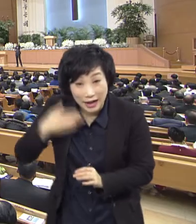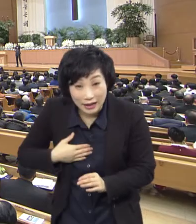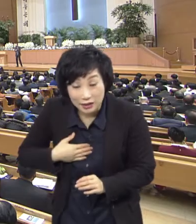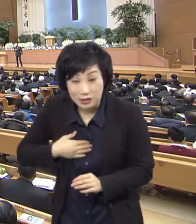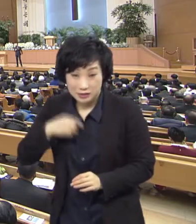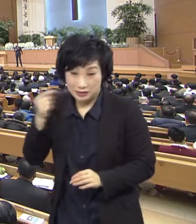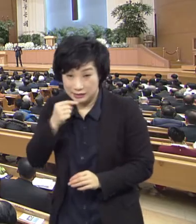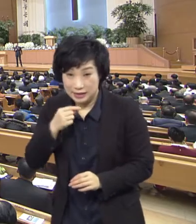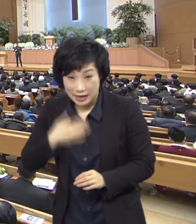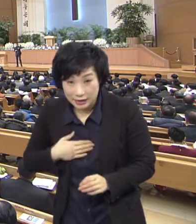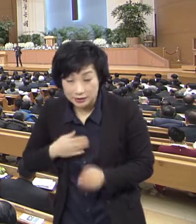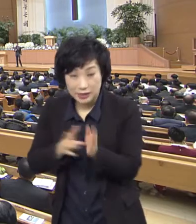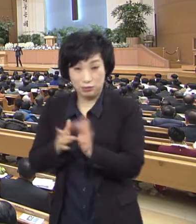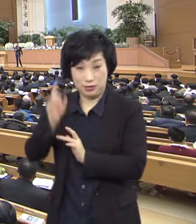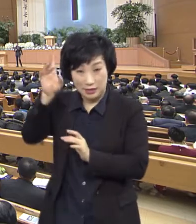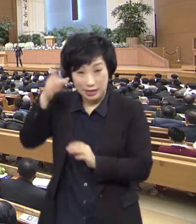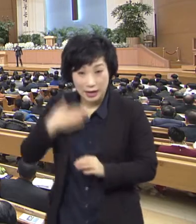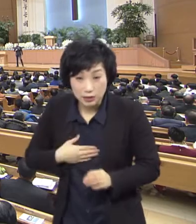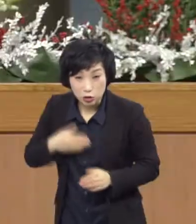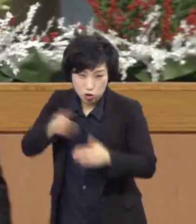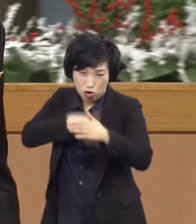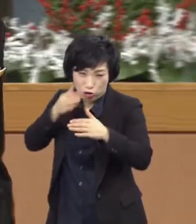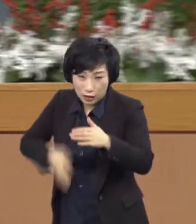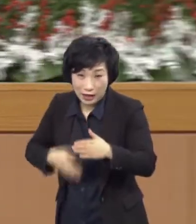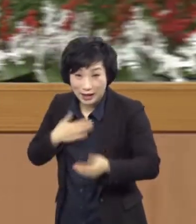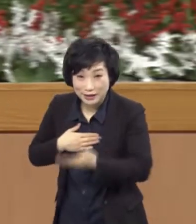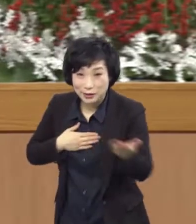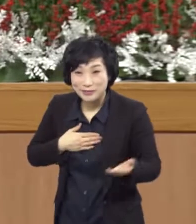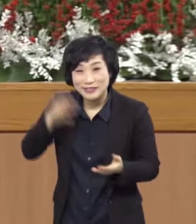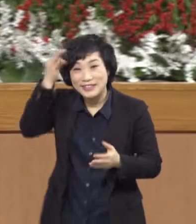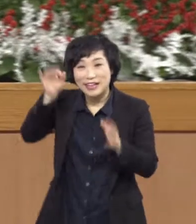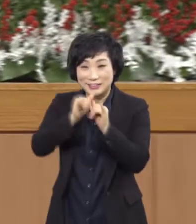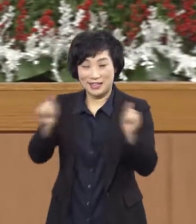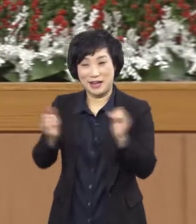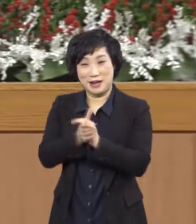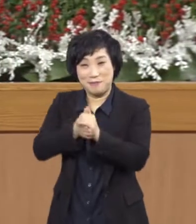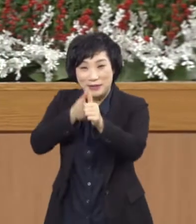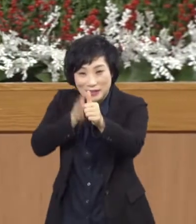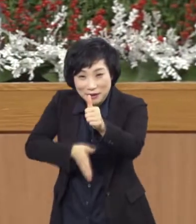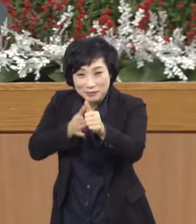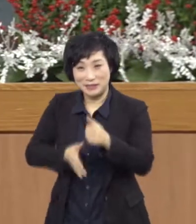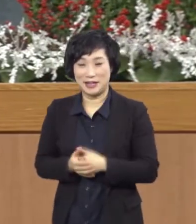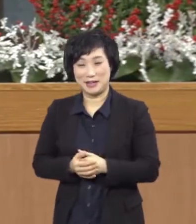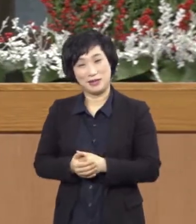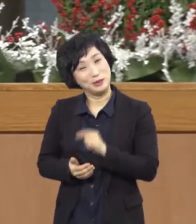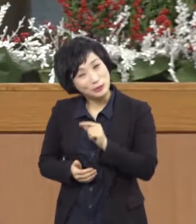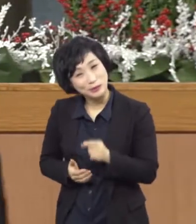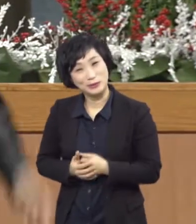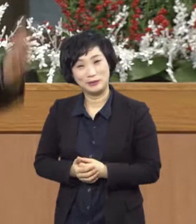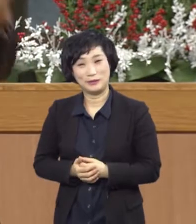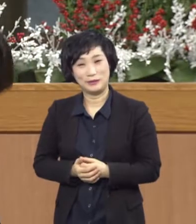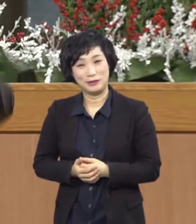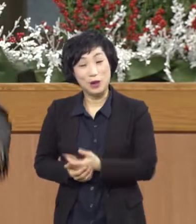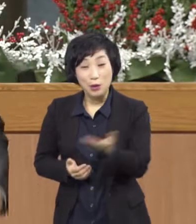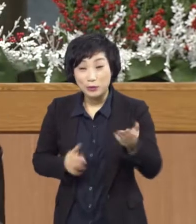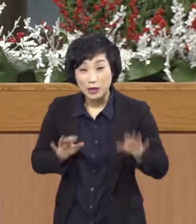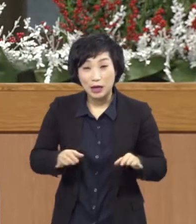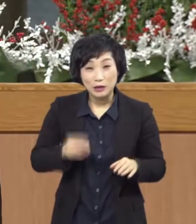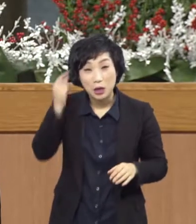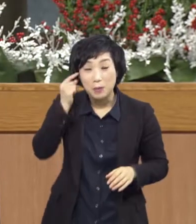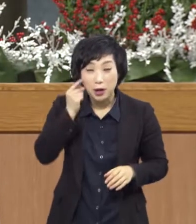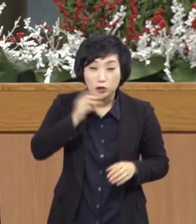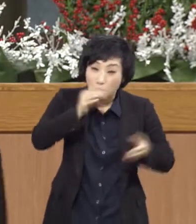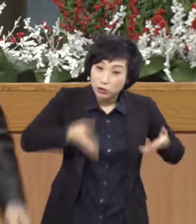극단적으로 예수밖에 없다. 절대적이다. 인정하시면 아멘합시다. 그렇잖아요. 응? 무슨 성탄절에